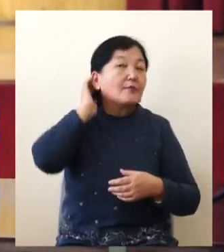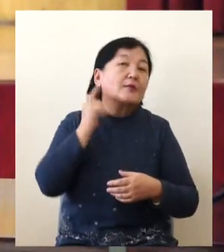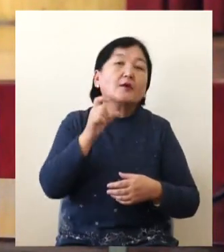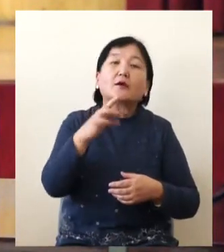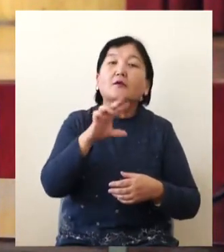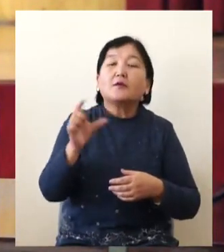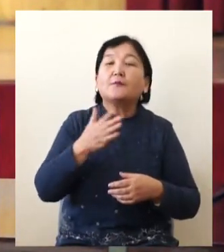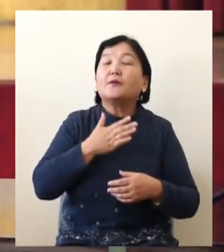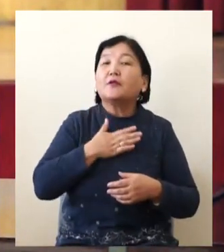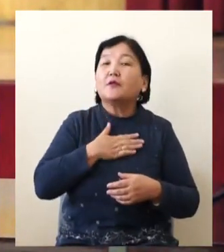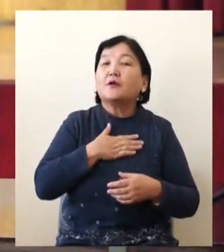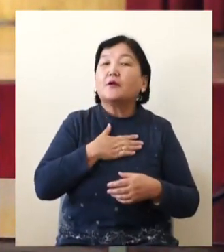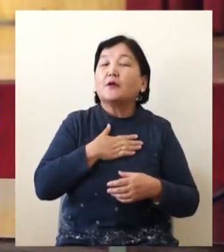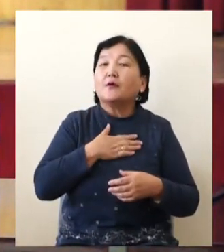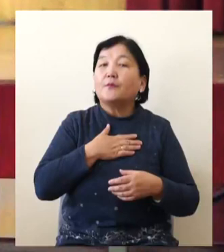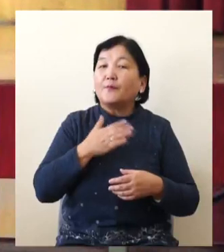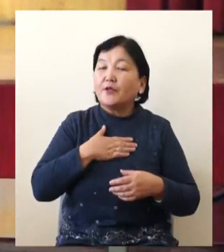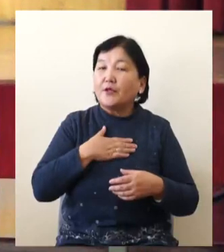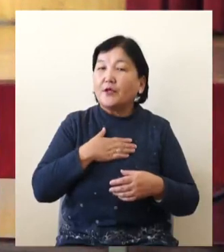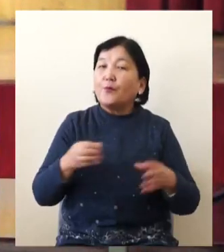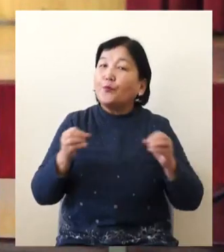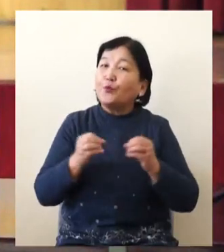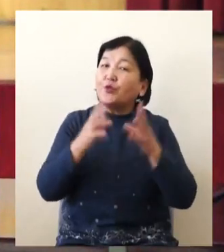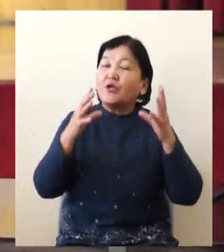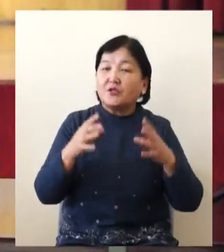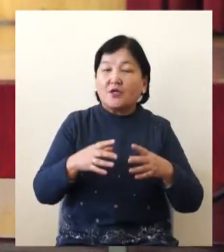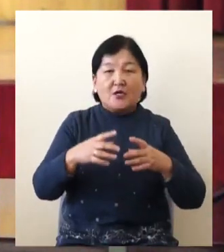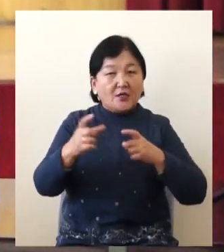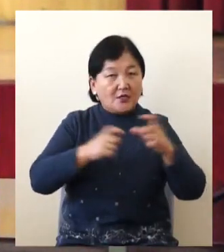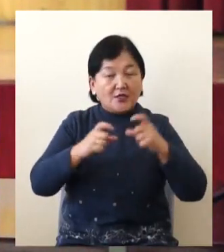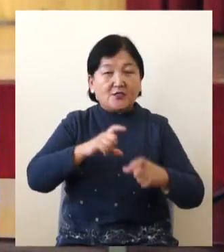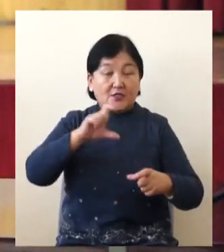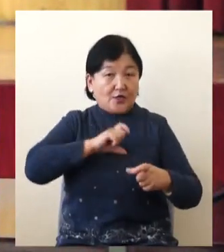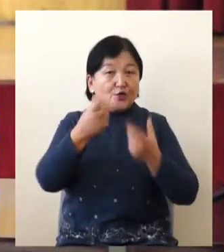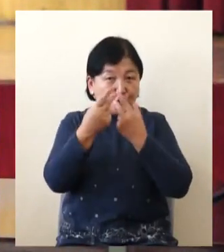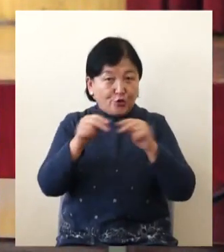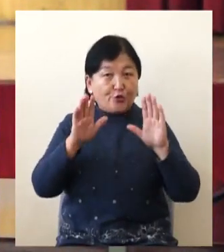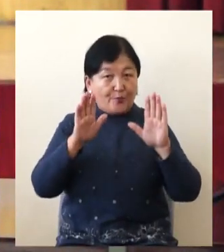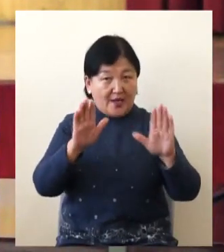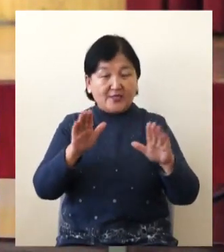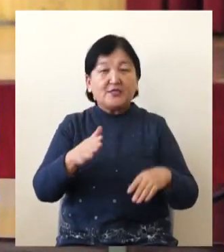Гэхдээ би энийг бүтээх эдийн засгийн эрх чөлөөтэй байж энэ эрхийг эдлэх юм а гэдгийг л